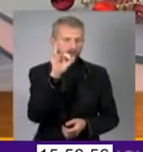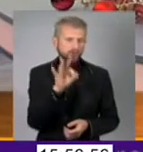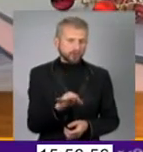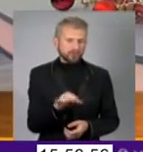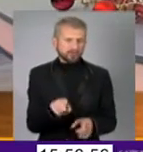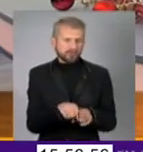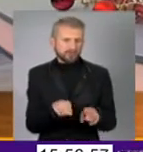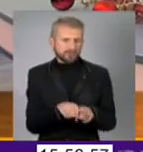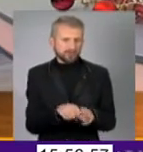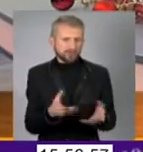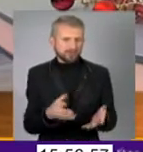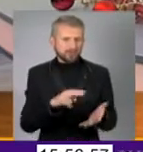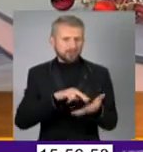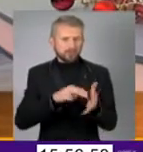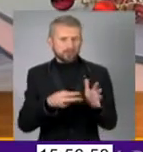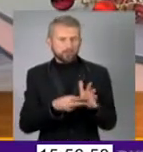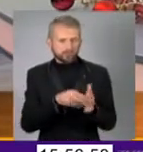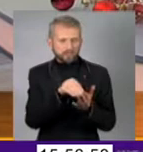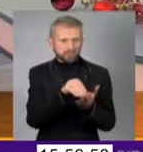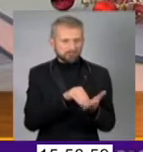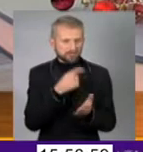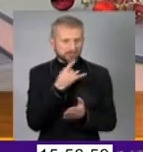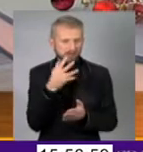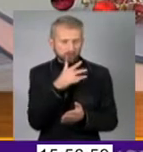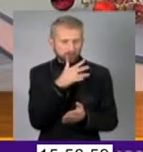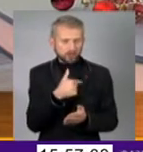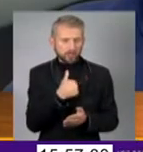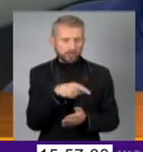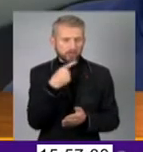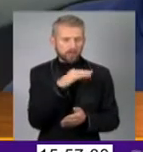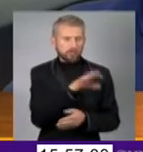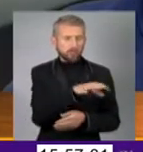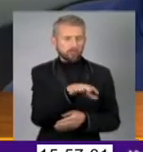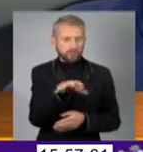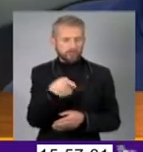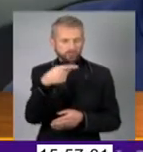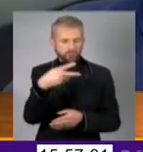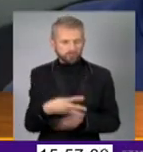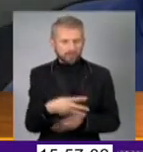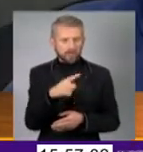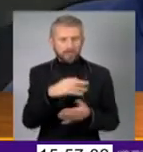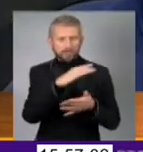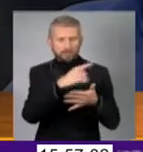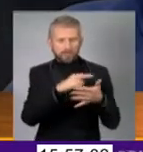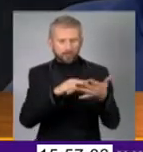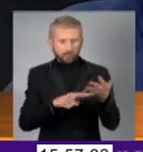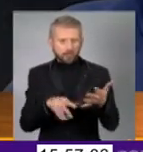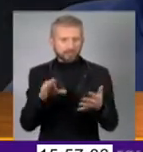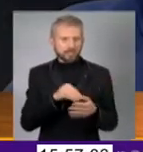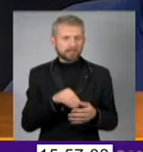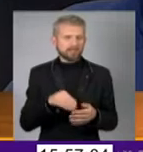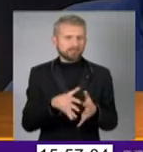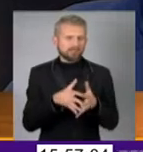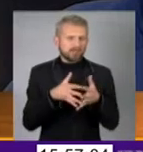само планування радянського періоду. Я би говорив би все-таки пооб'єктно. Але переліковувати весь масив об'єктів